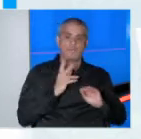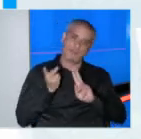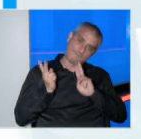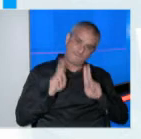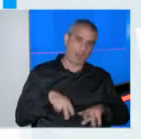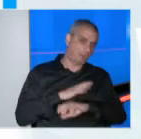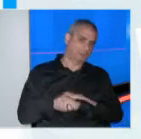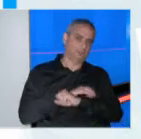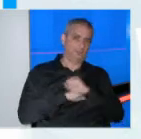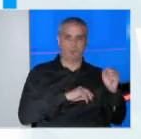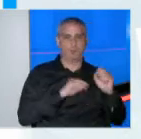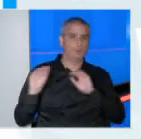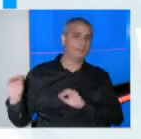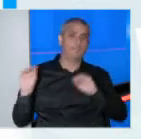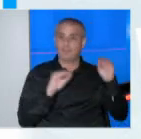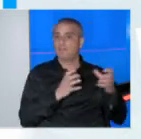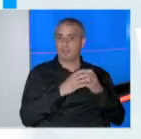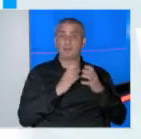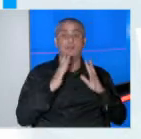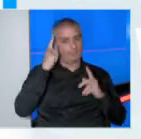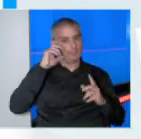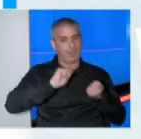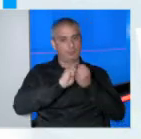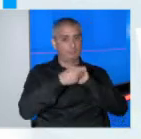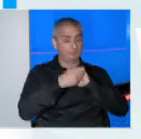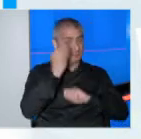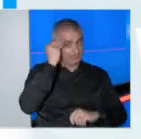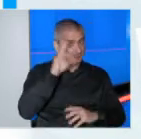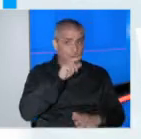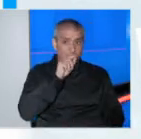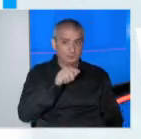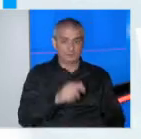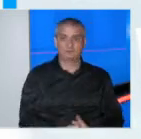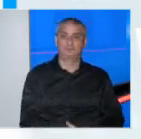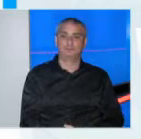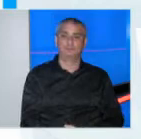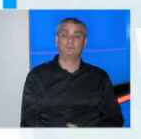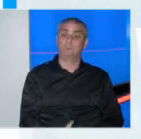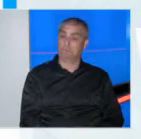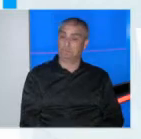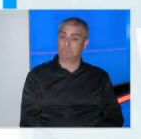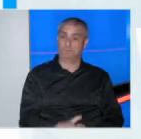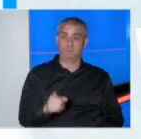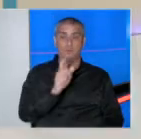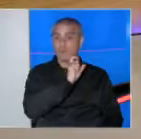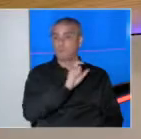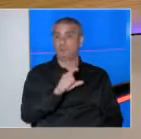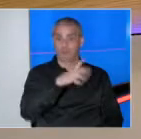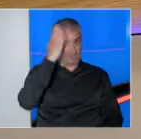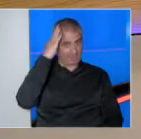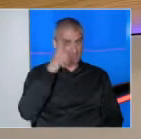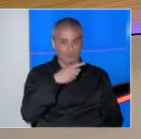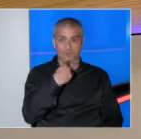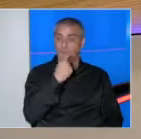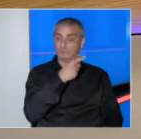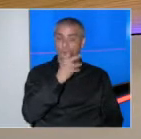צד על מלא. מחליף מחנות, מאוד מהר גם עמדות. תזכרו את הציוץ הזה. סמוטריץ' למעשה מאשים את נפתלי בנט